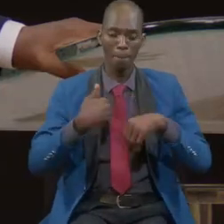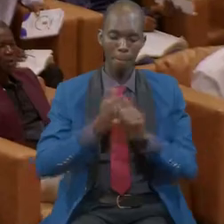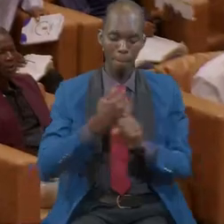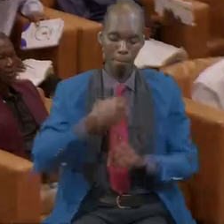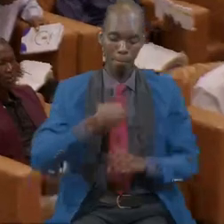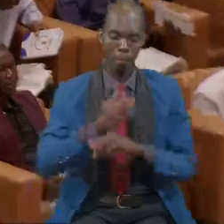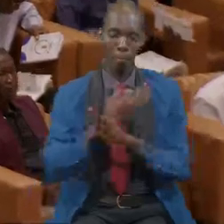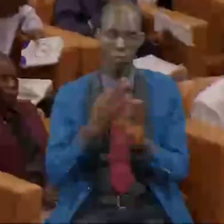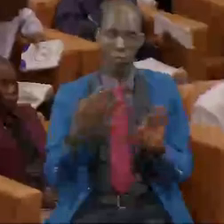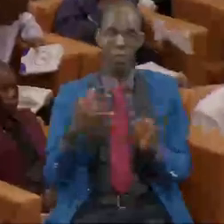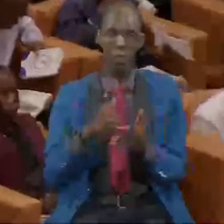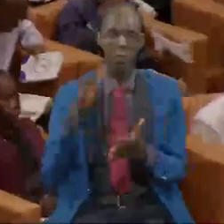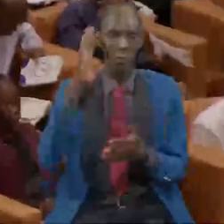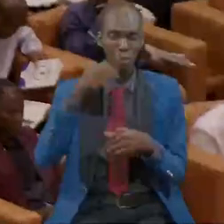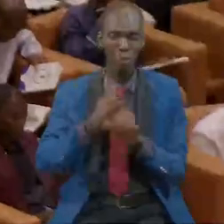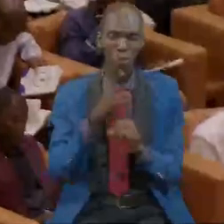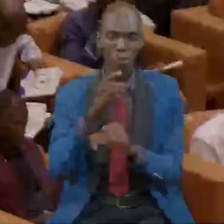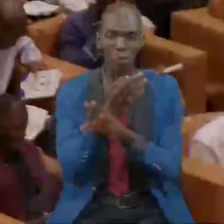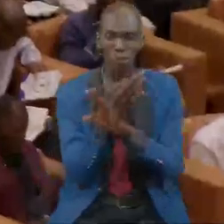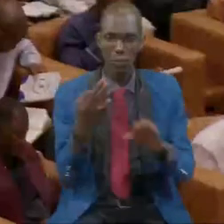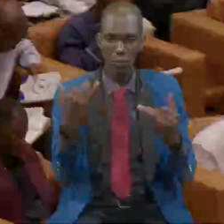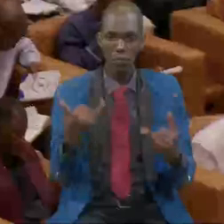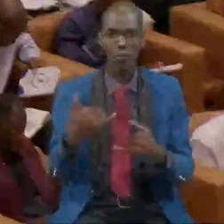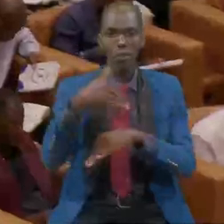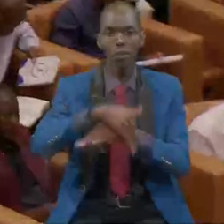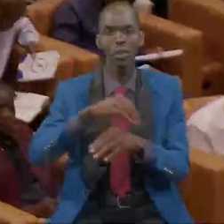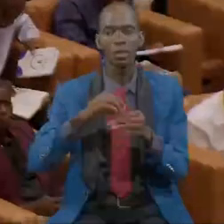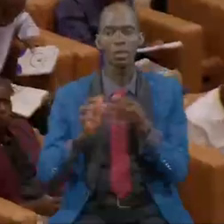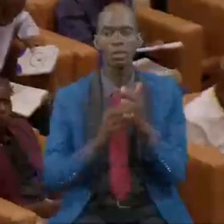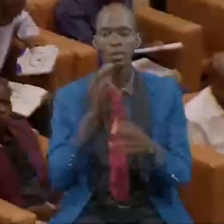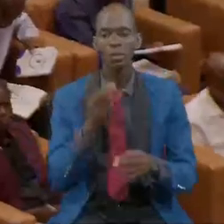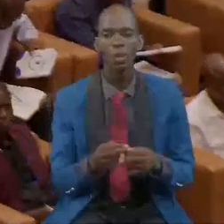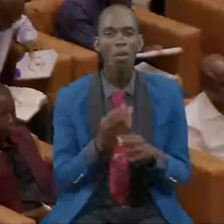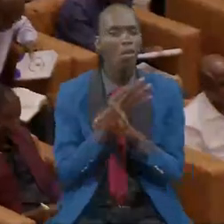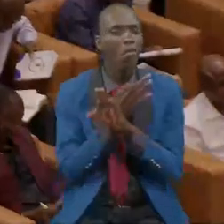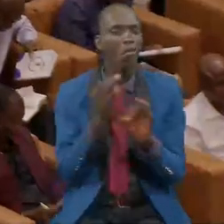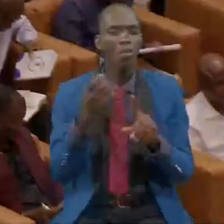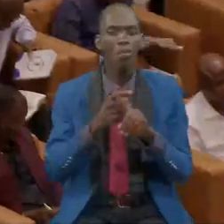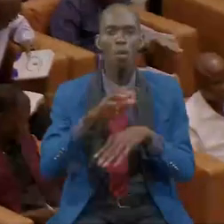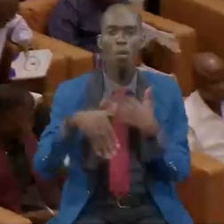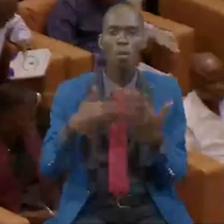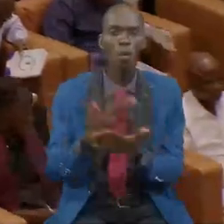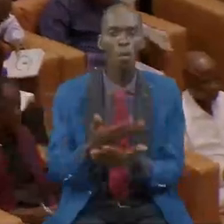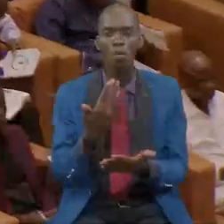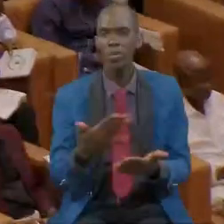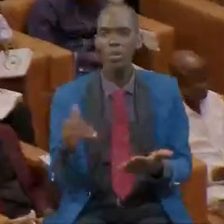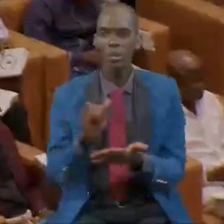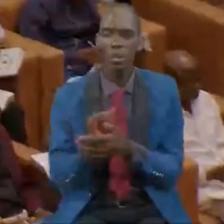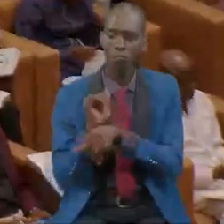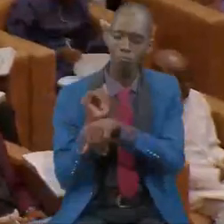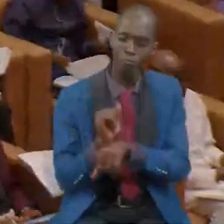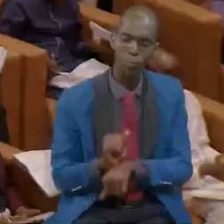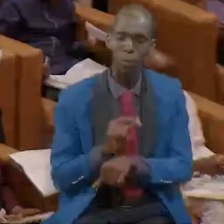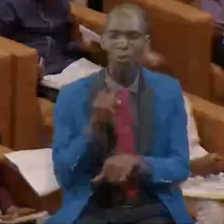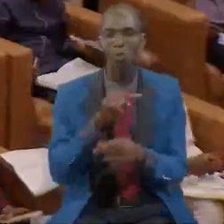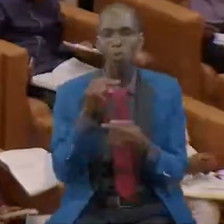Cela va vous affranchir. Ce soir, vous serez affranchi des choses qui vous ont lié lorsque vous étiez faible